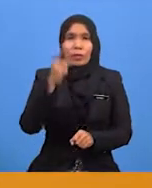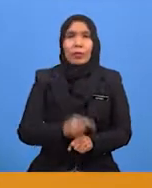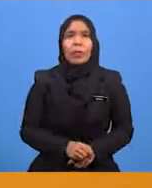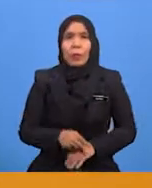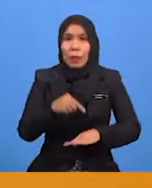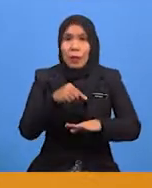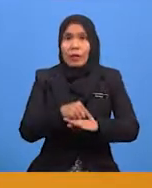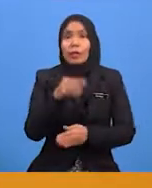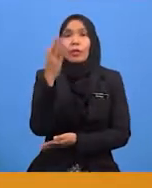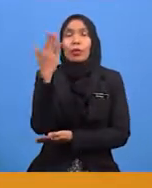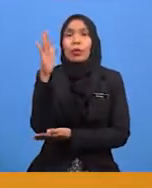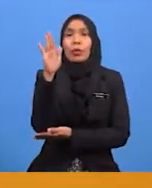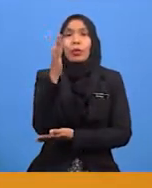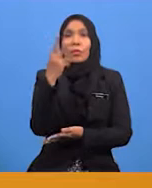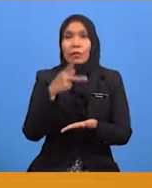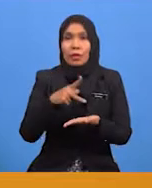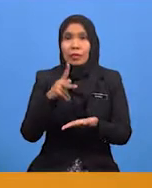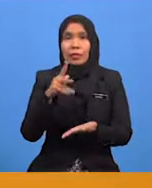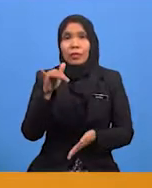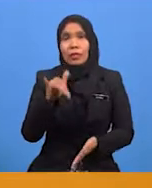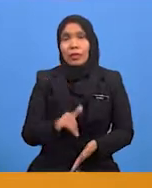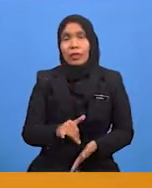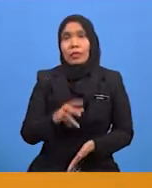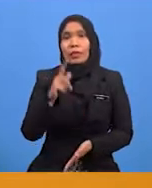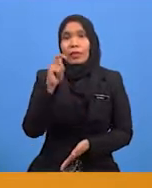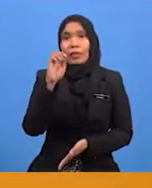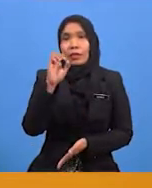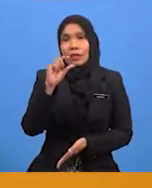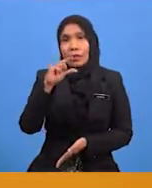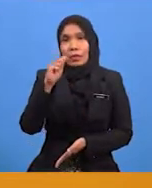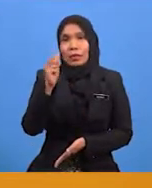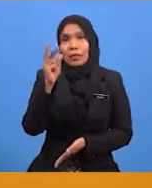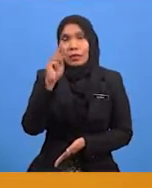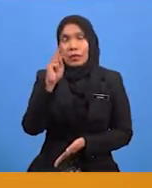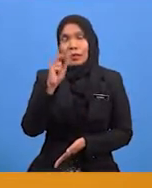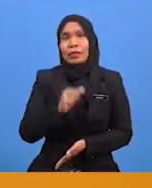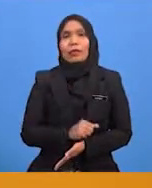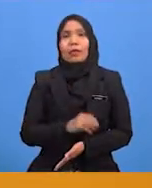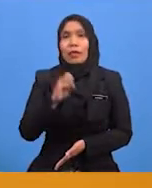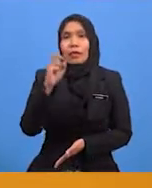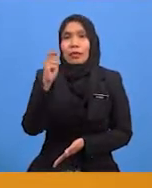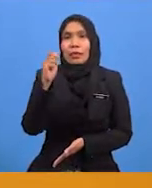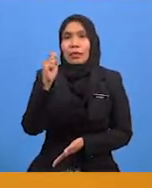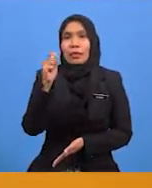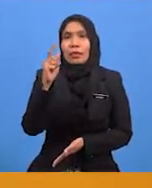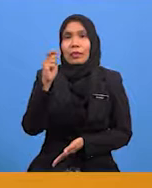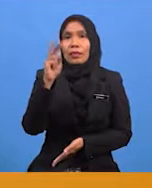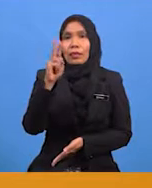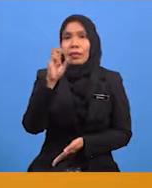Di pohon kampus yang tegar status. Di padang kampus